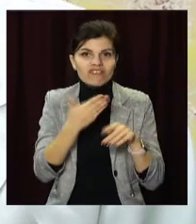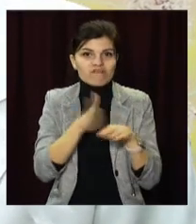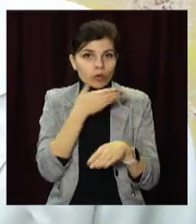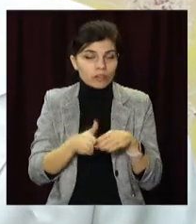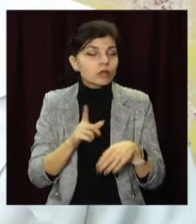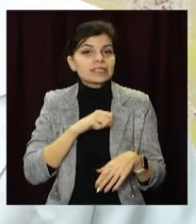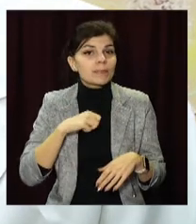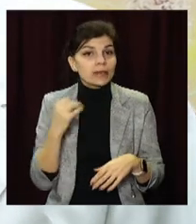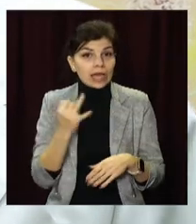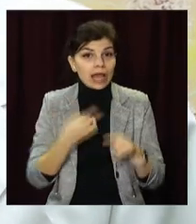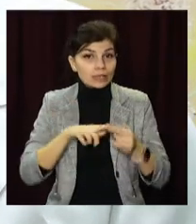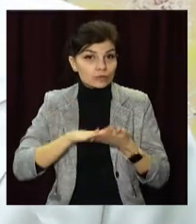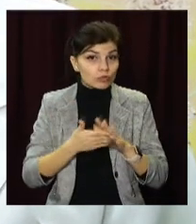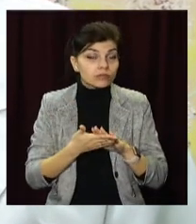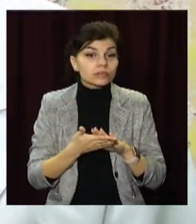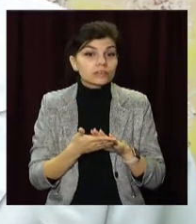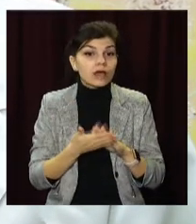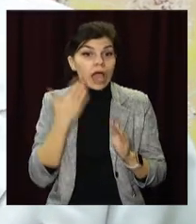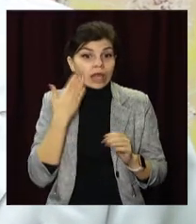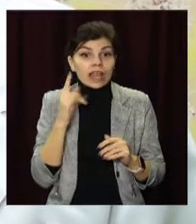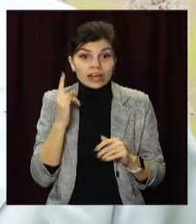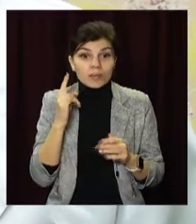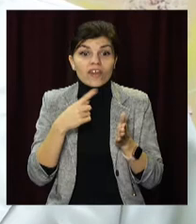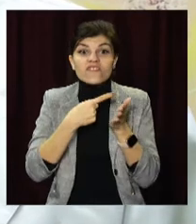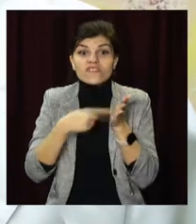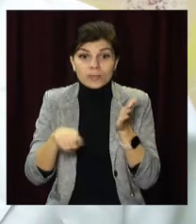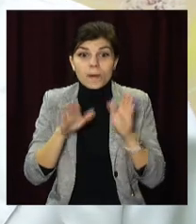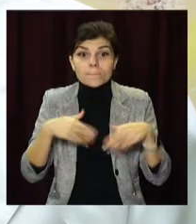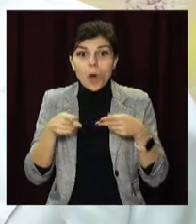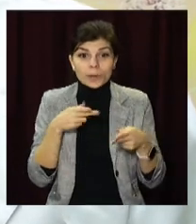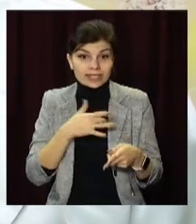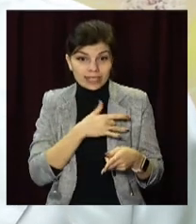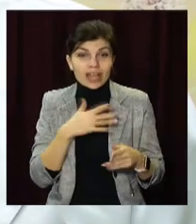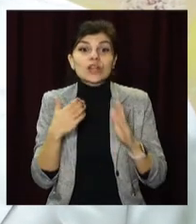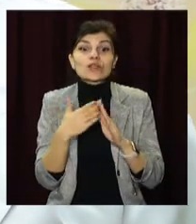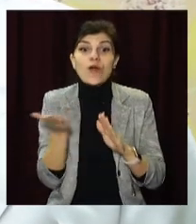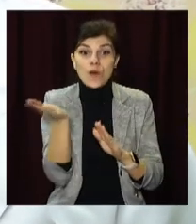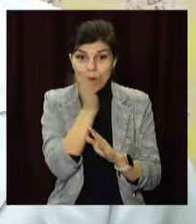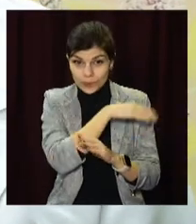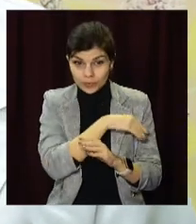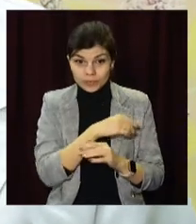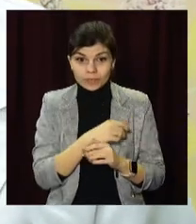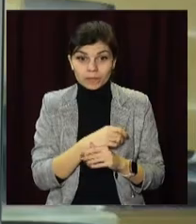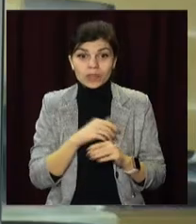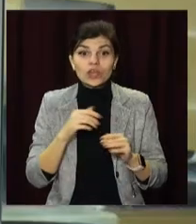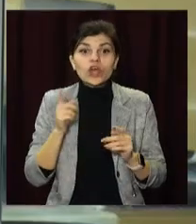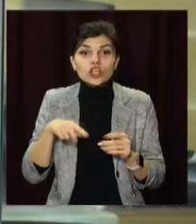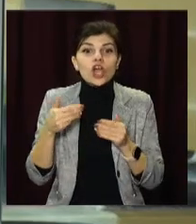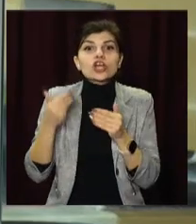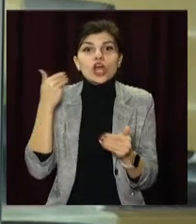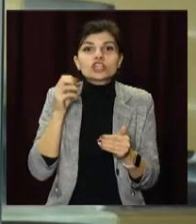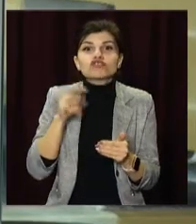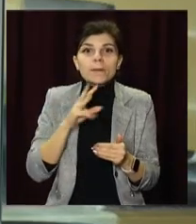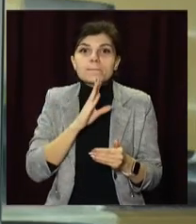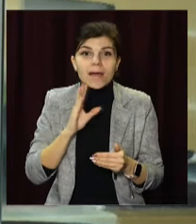ребенок выписался после операции на сердце домой, даже раньше мамы из роддома.